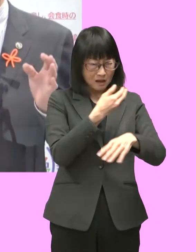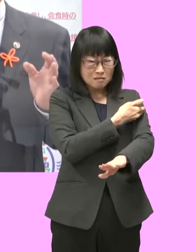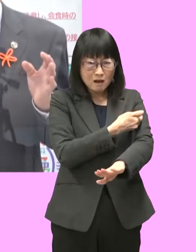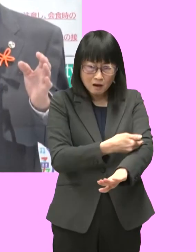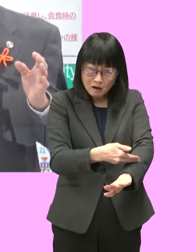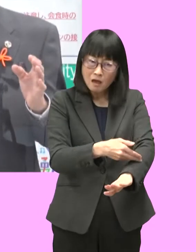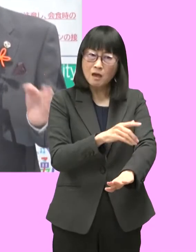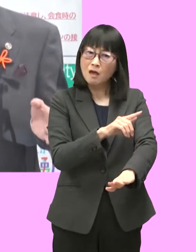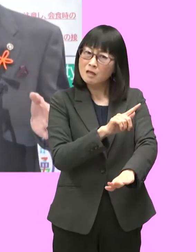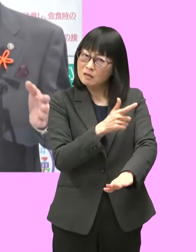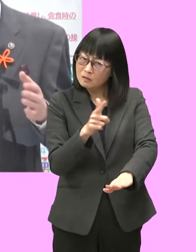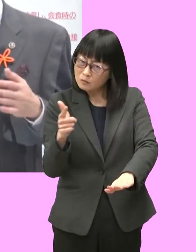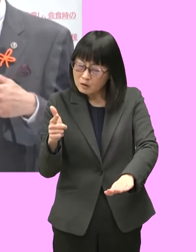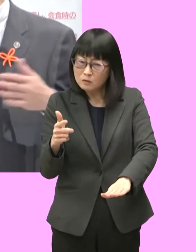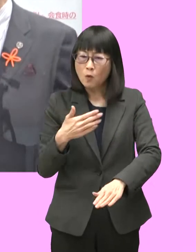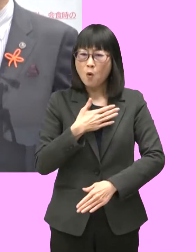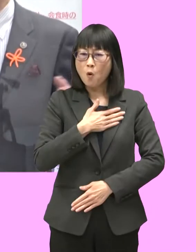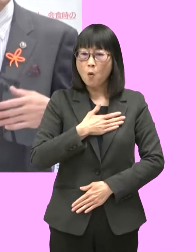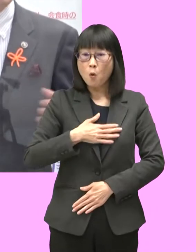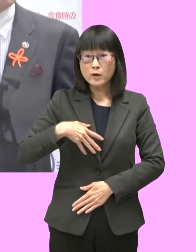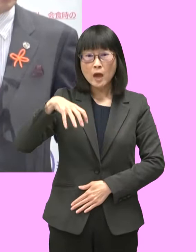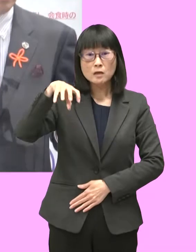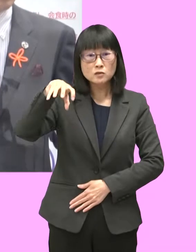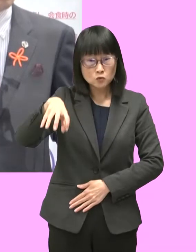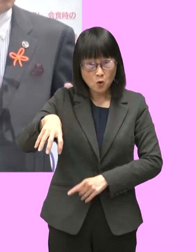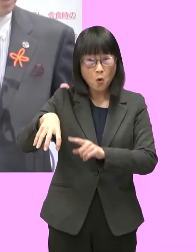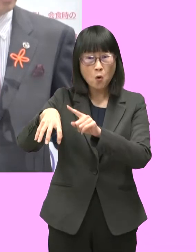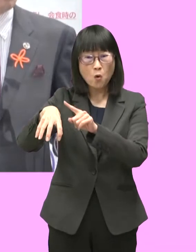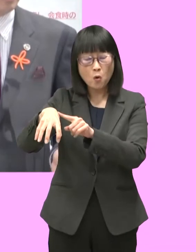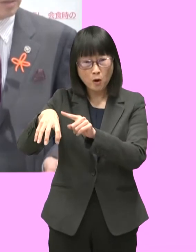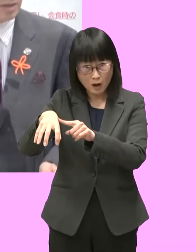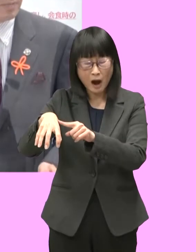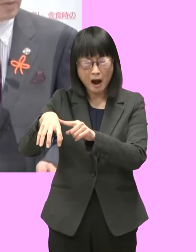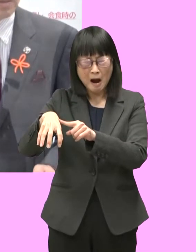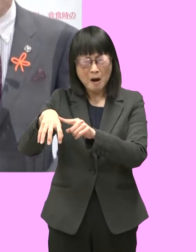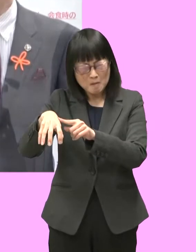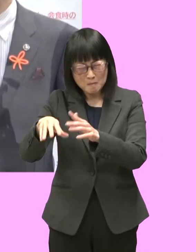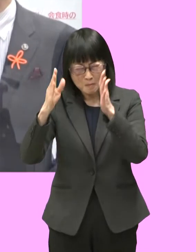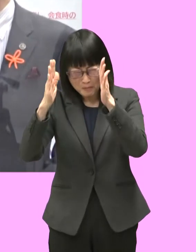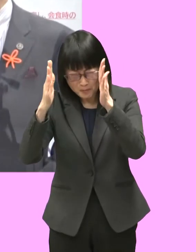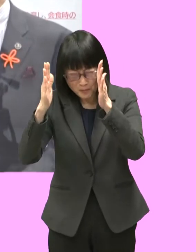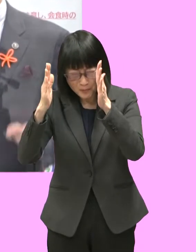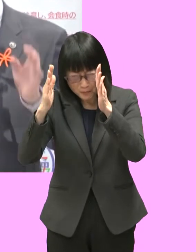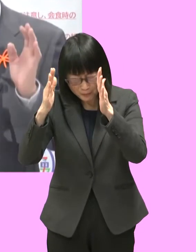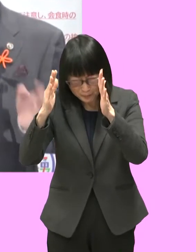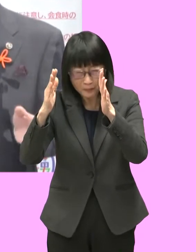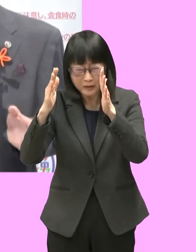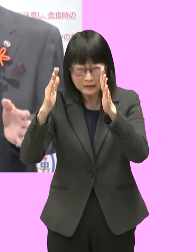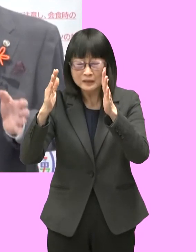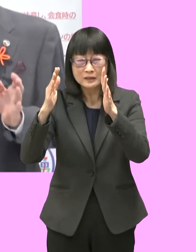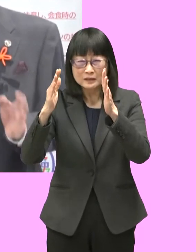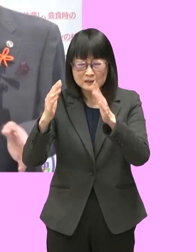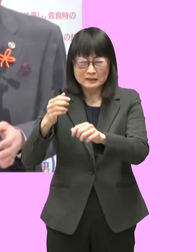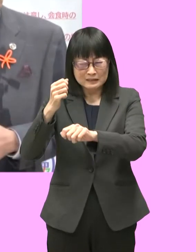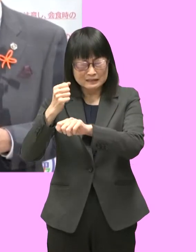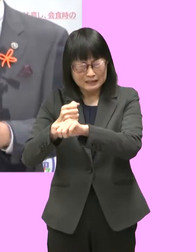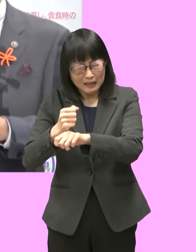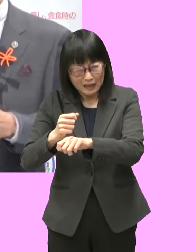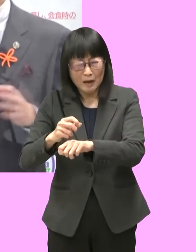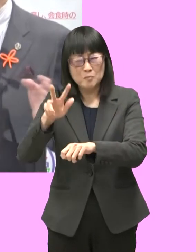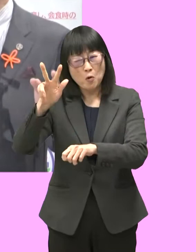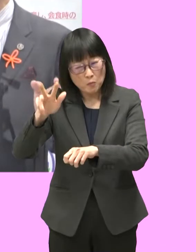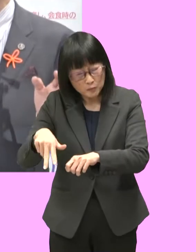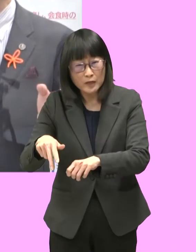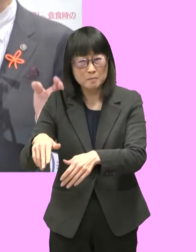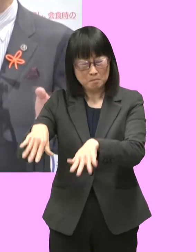が保健所ができなくなって、そして広がっていっていったという経緯があるわけですね。で、本市はなんとかこらえましたけども、